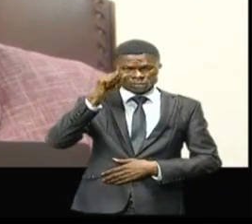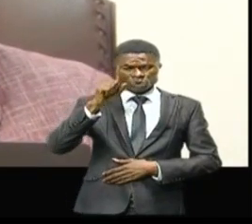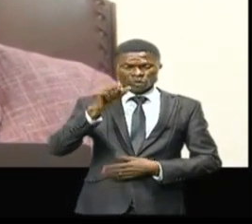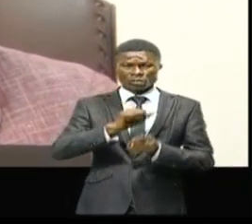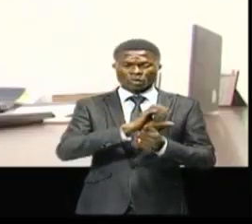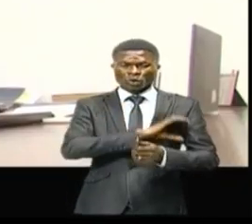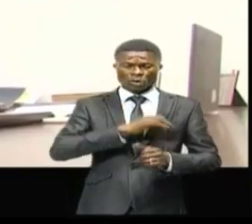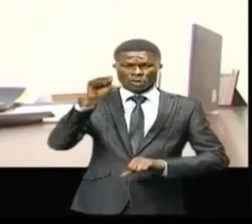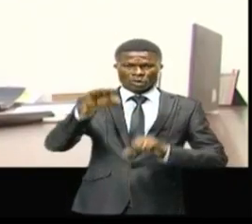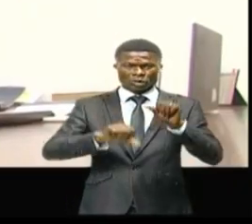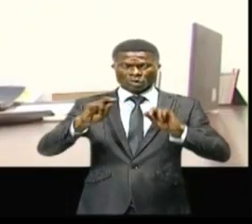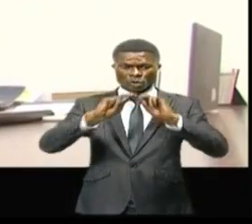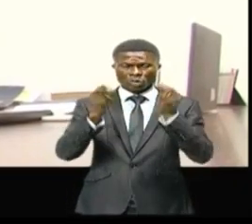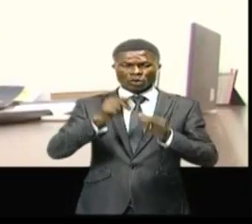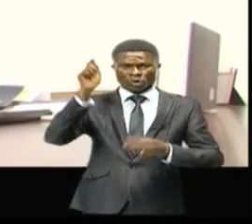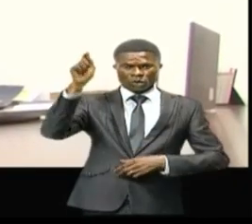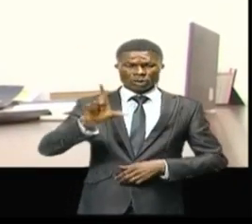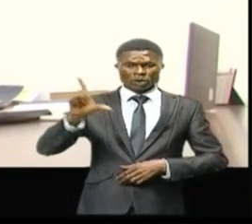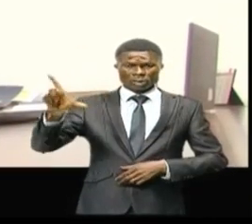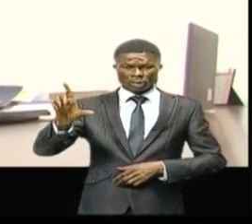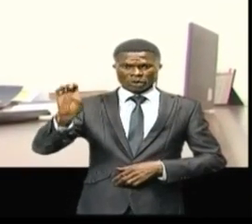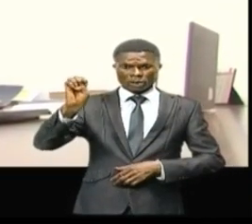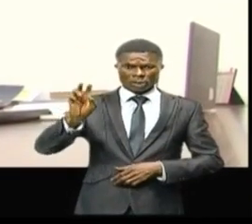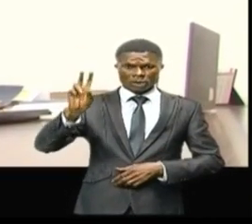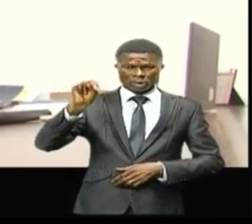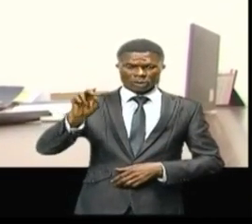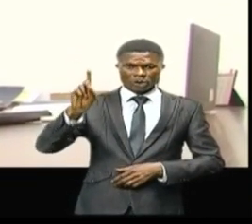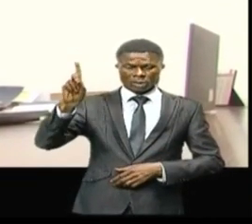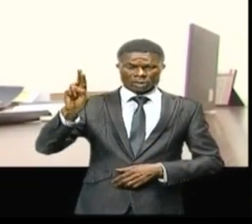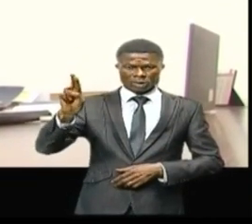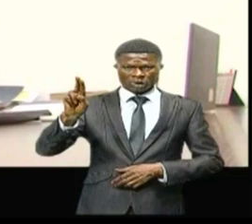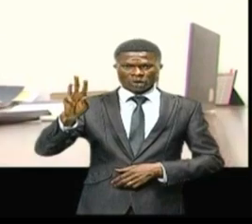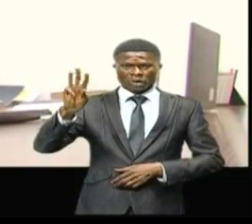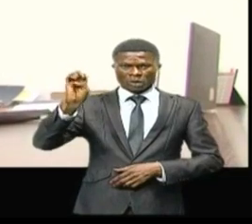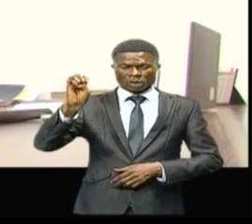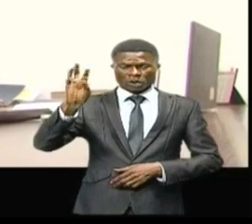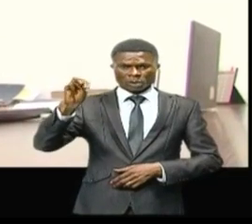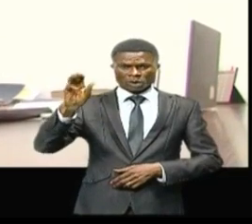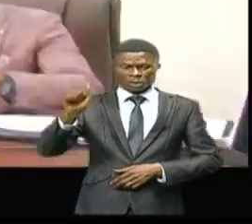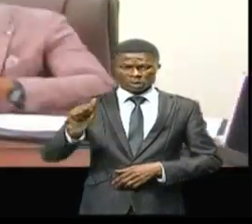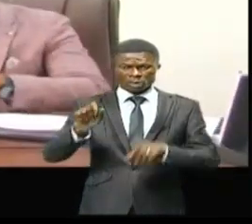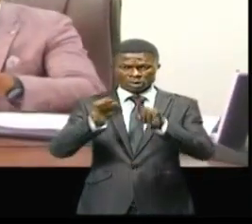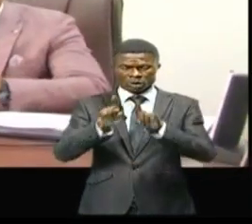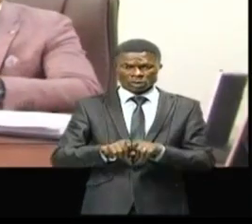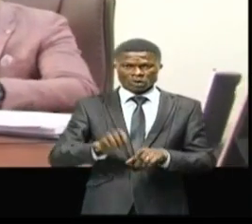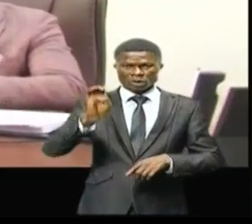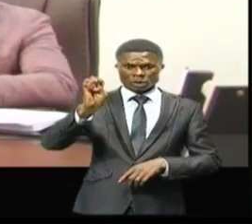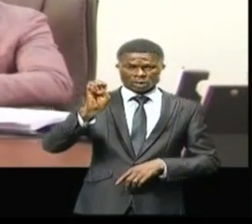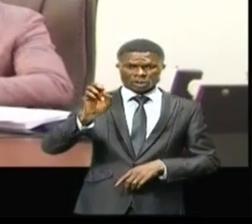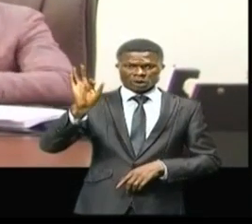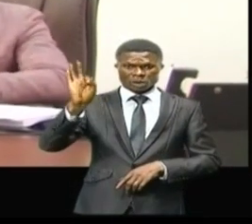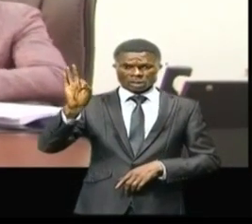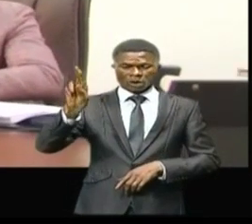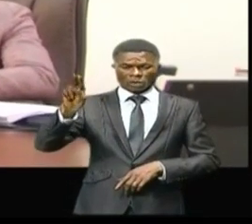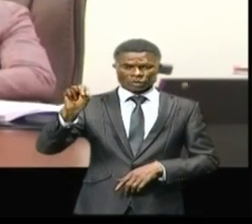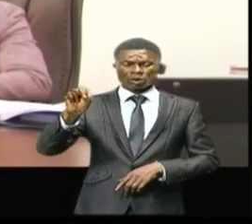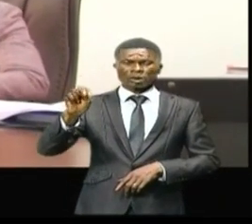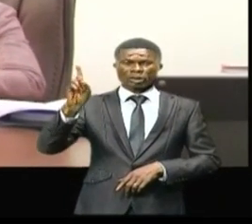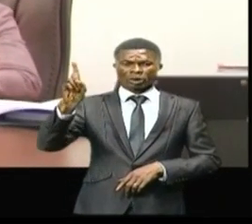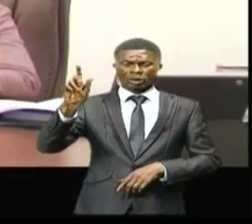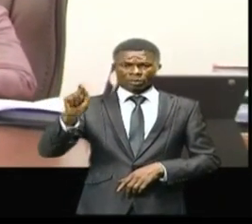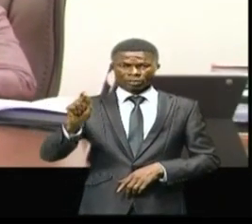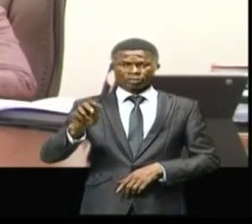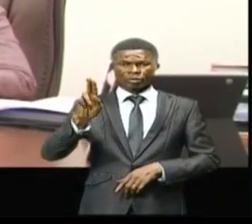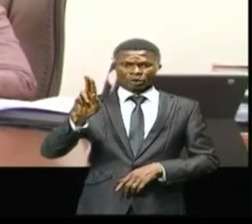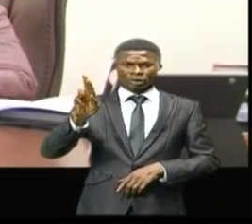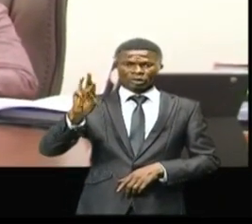armées communautaires lindous Emma à lourd et FRP dans les territoires d'un jour ou